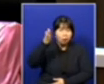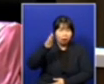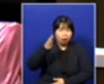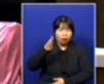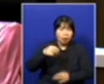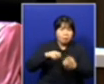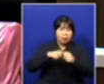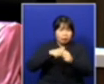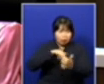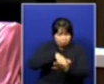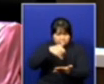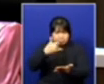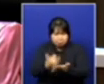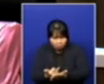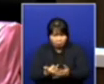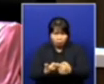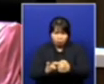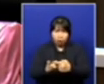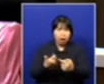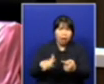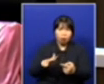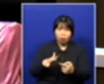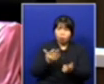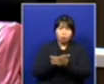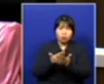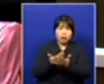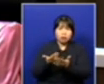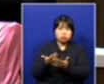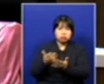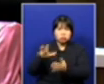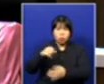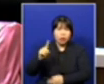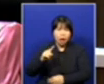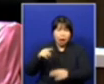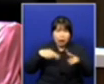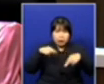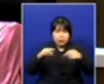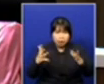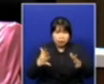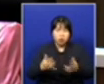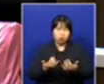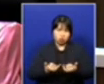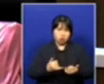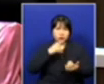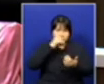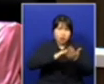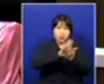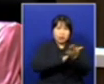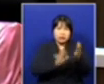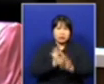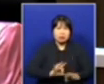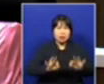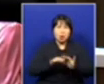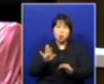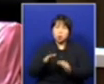ขมาหัวแตกจะเอาเงินที่ไหนไปรักษาล่ะไอ้เนี่ยประเทศทั้งประเทศต้องตระหนักนะครับไม่ใช่มาอวยกันตล